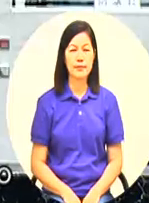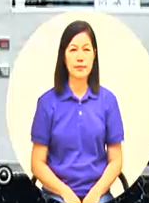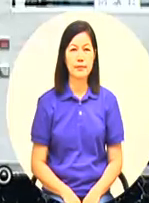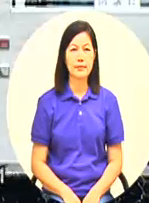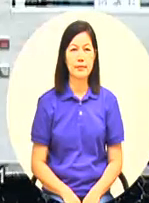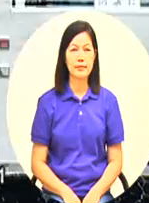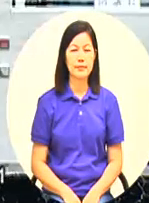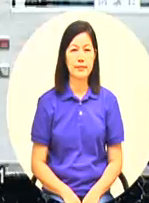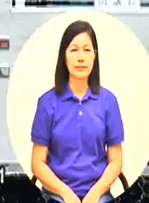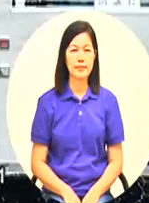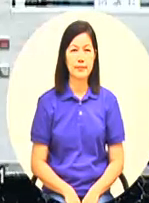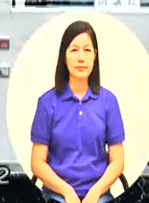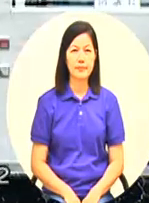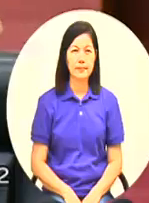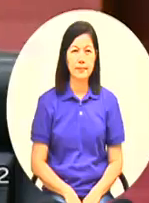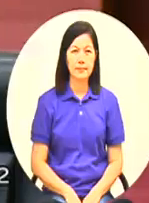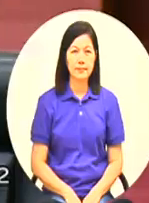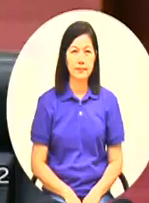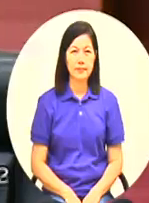咱这个